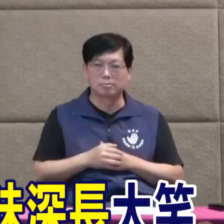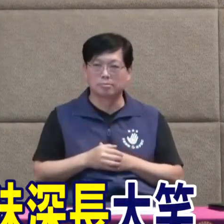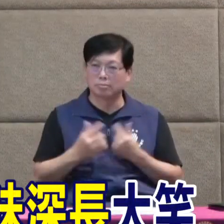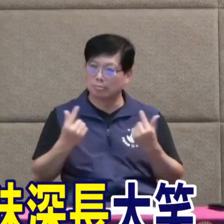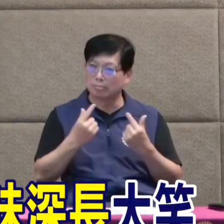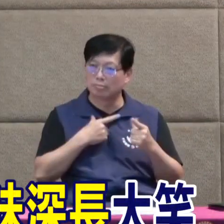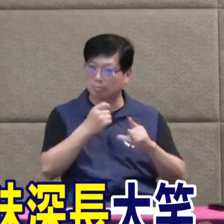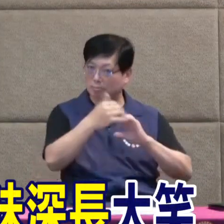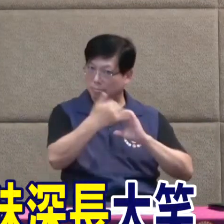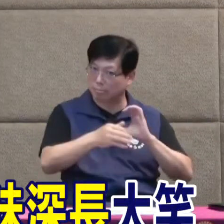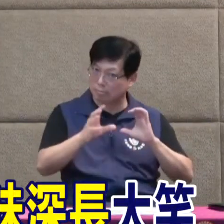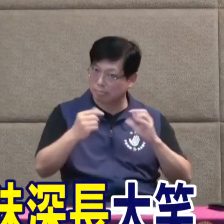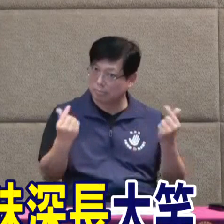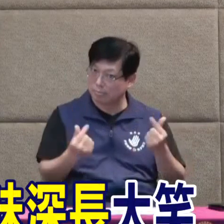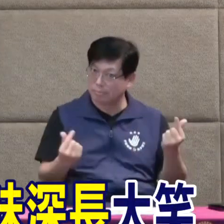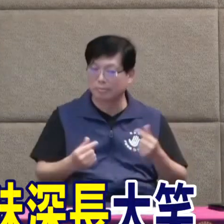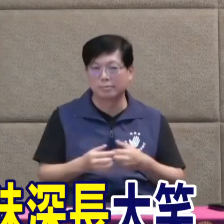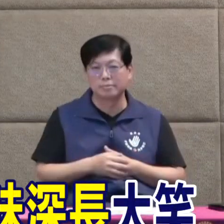版的公 司？